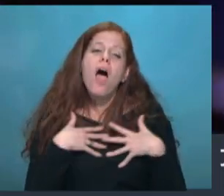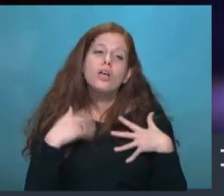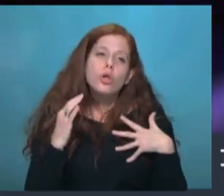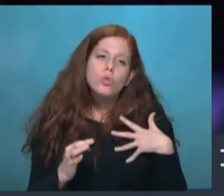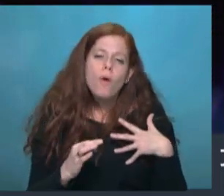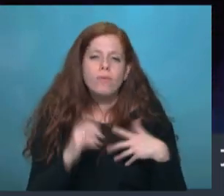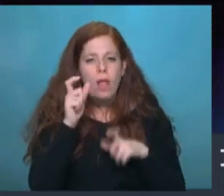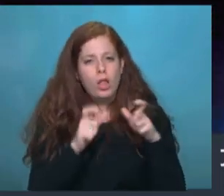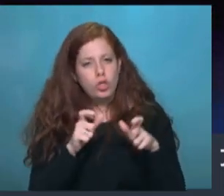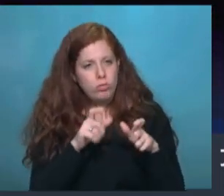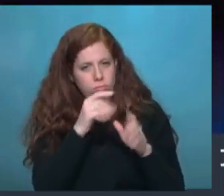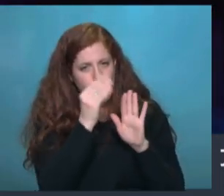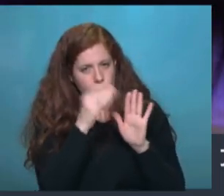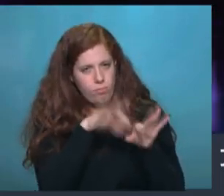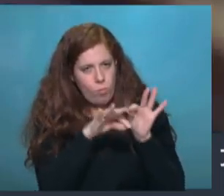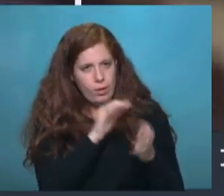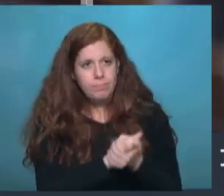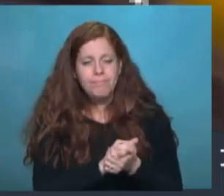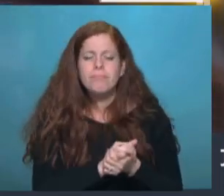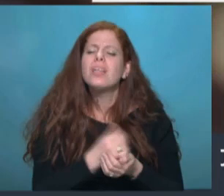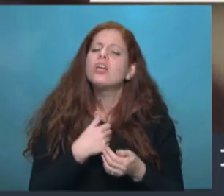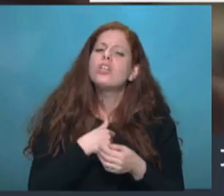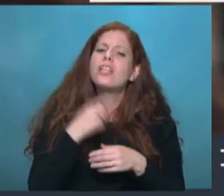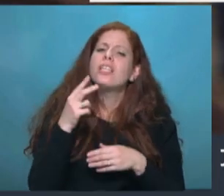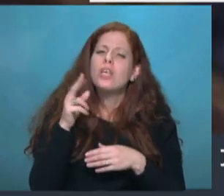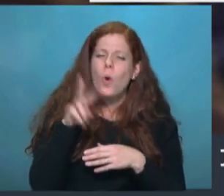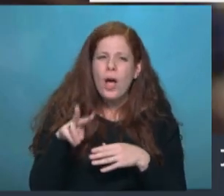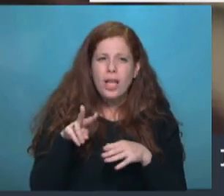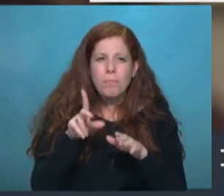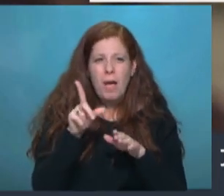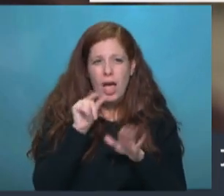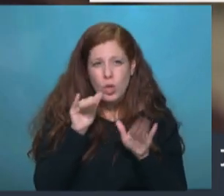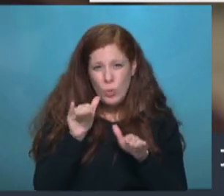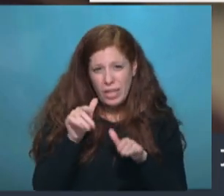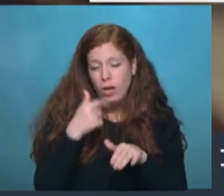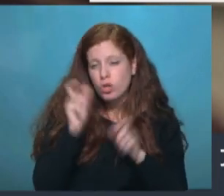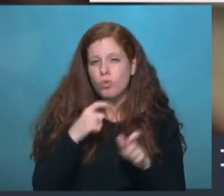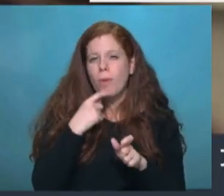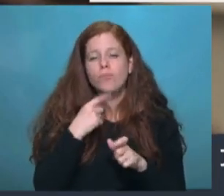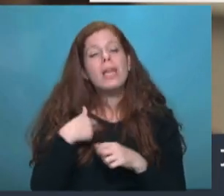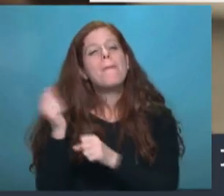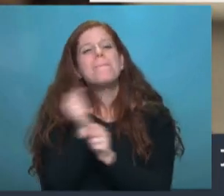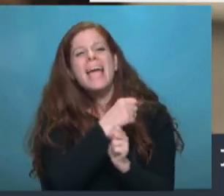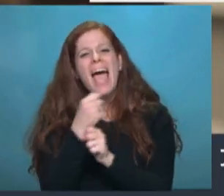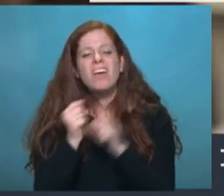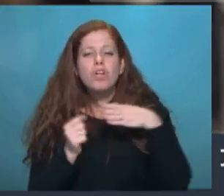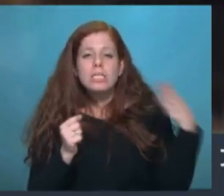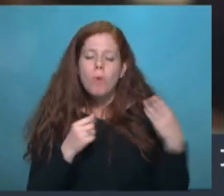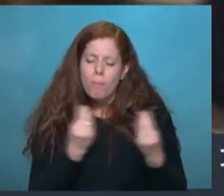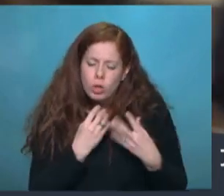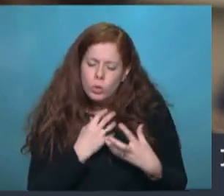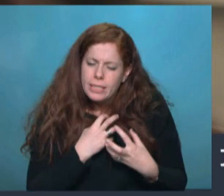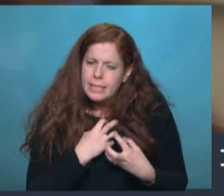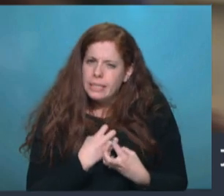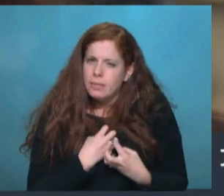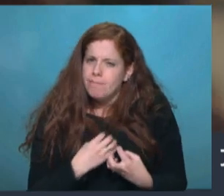המתפקדים. כשאני קוראת בטוויטר למשל, אנשים שאומרים זאת מירי רגב של השמאל, משהו מתכווץ בי, משום שברור לי